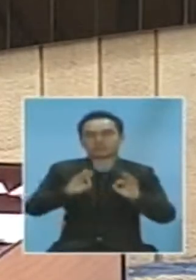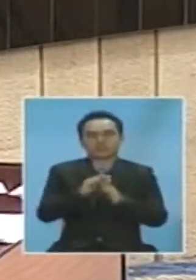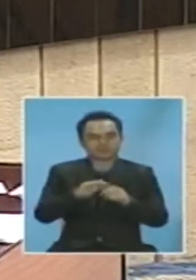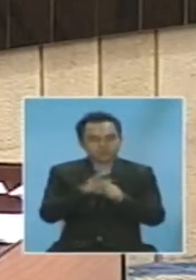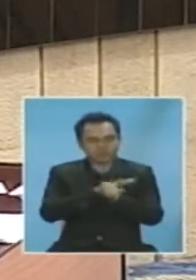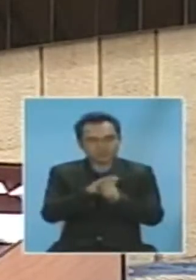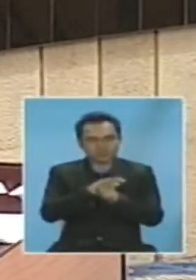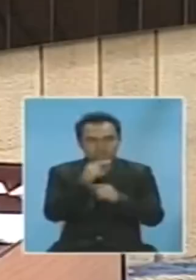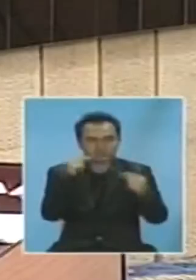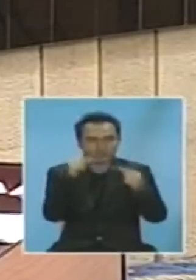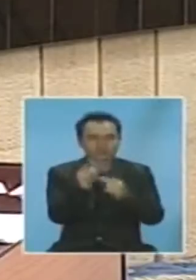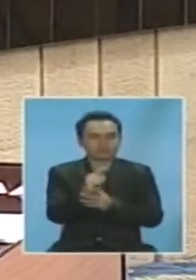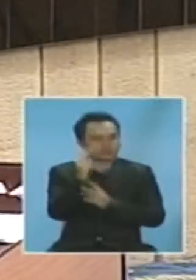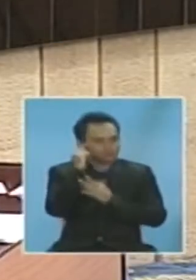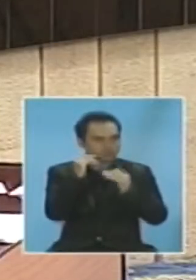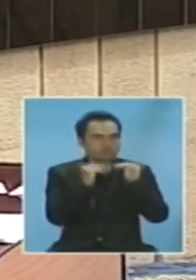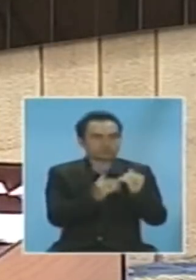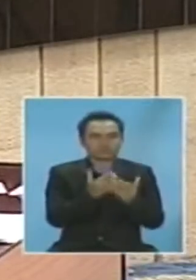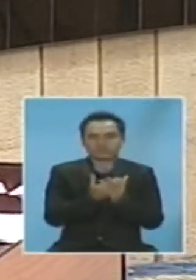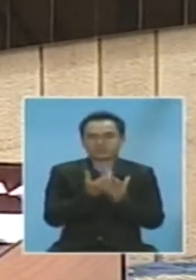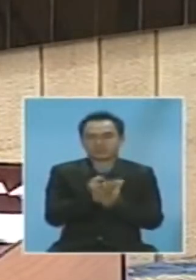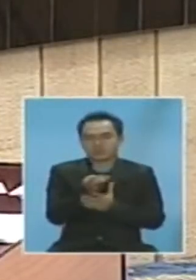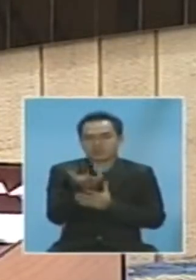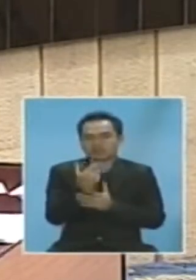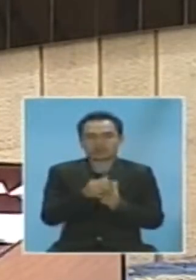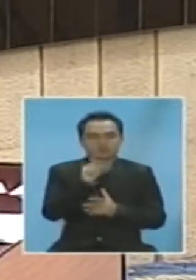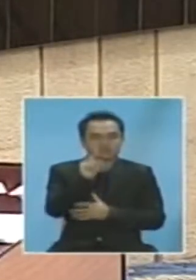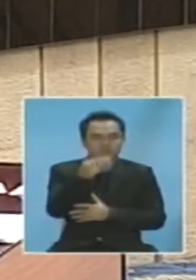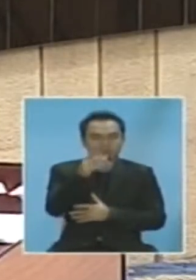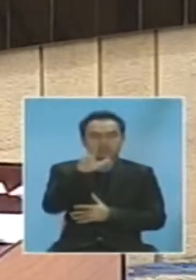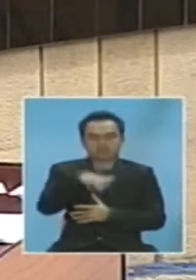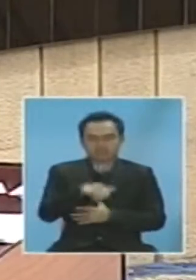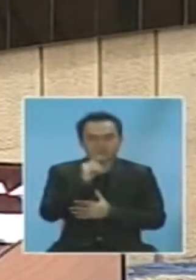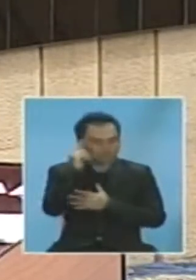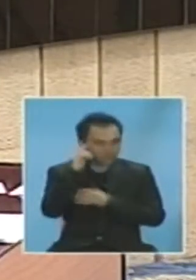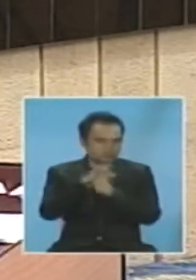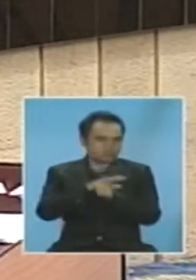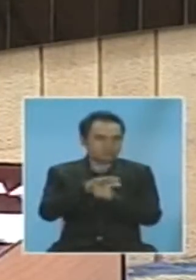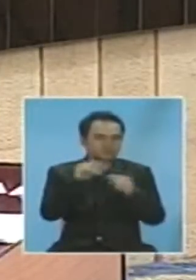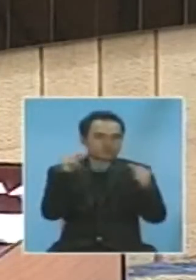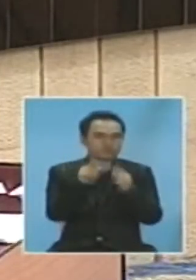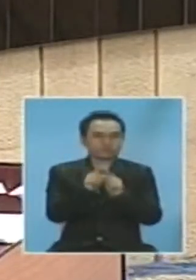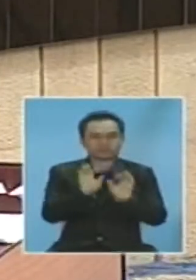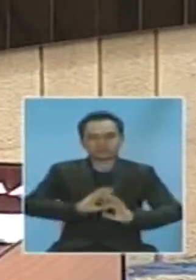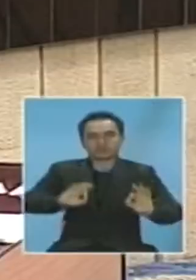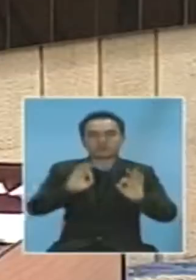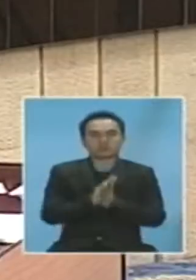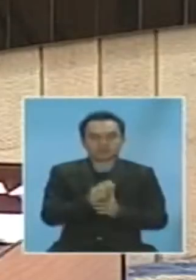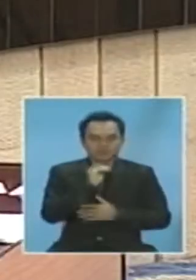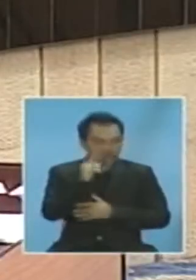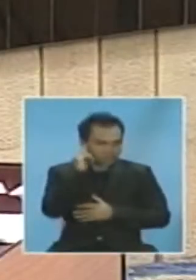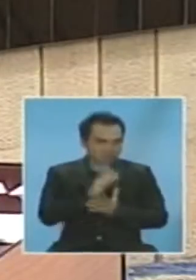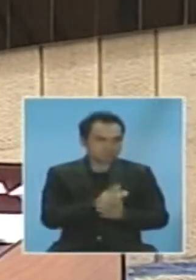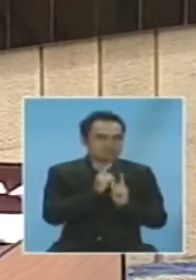มของการกำหนดราคารับจำนำที่ 15,000 บาทว่ามีความเหมาะสมค่ะและไม่บิดเบือนกลไกตล